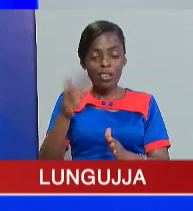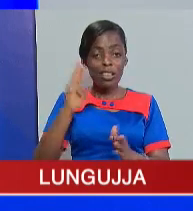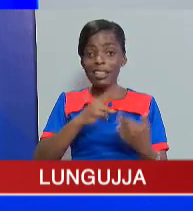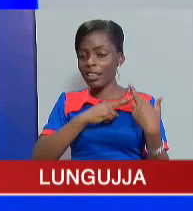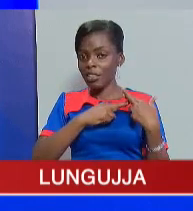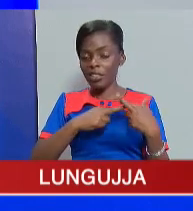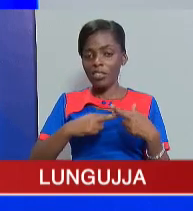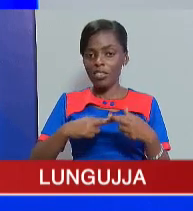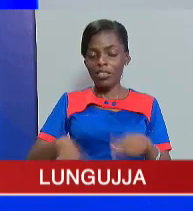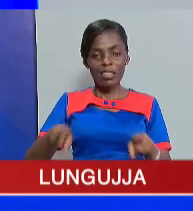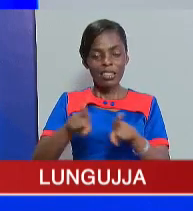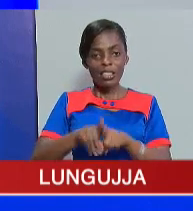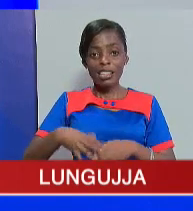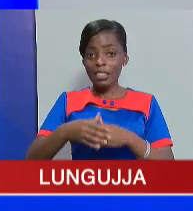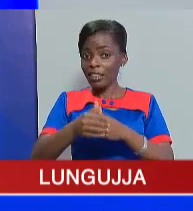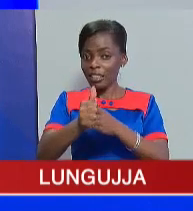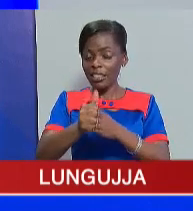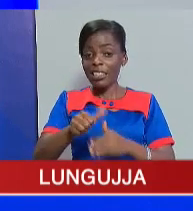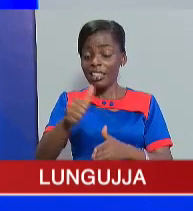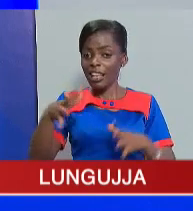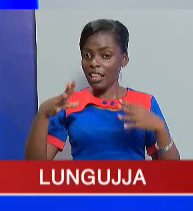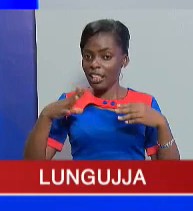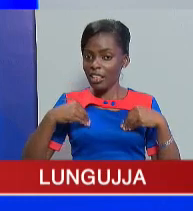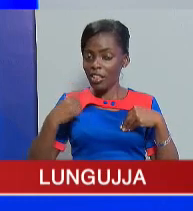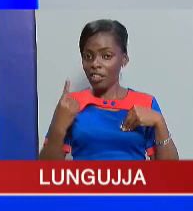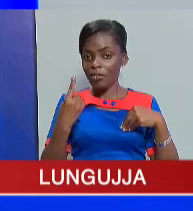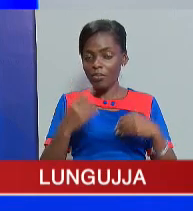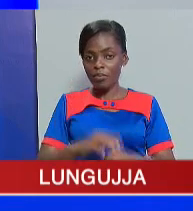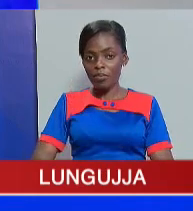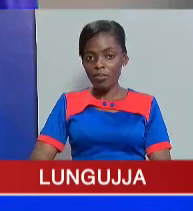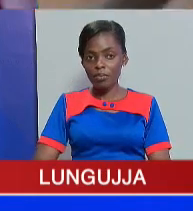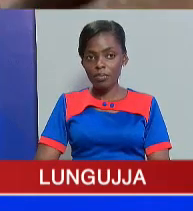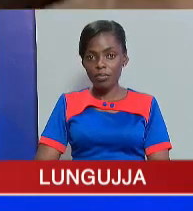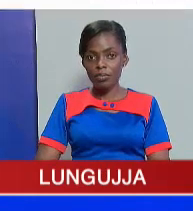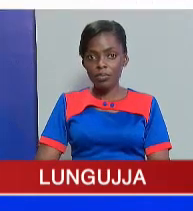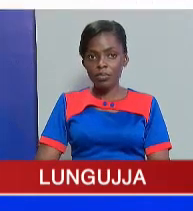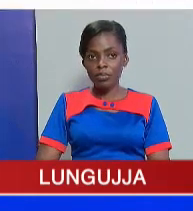omulimu ogw'okumwatuza n'ategeeza nga bwe yeesimidde eka awatali amukase.